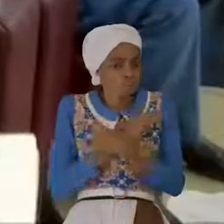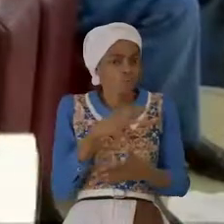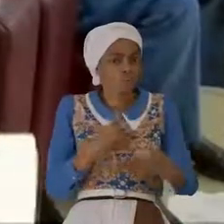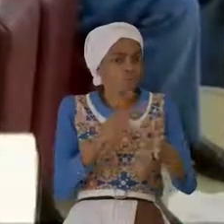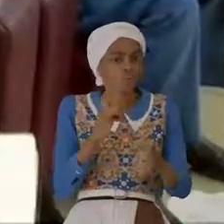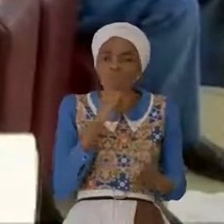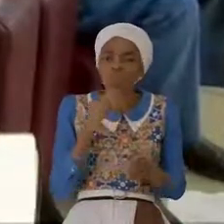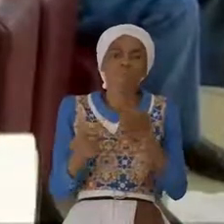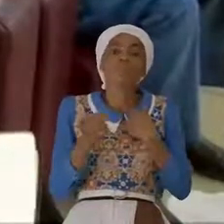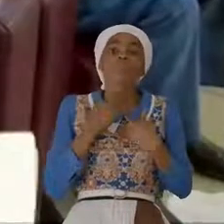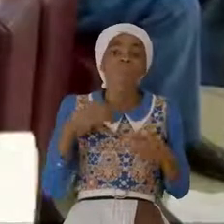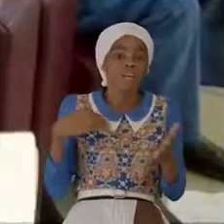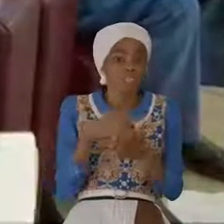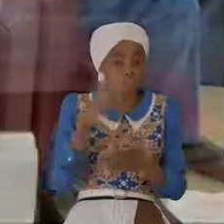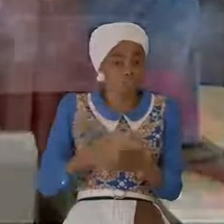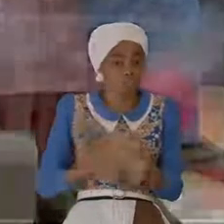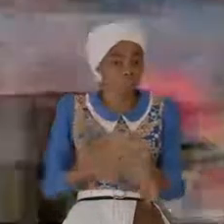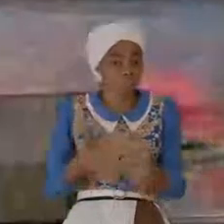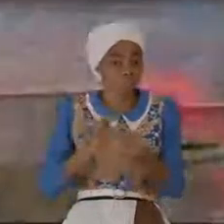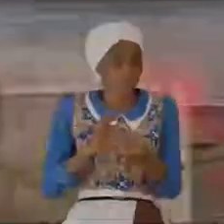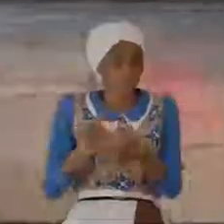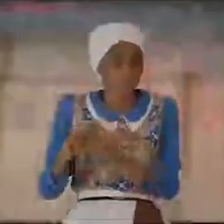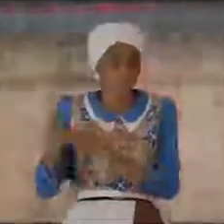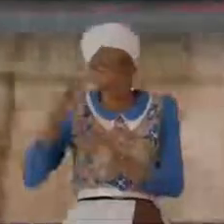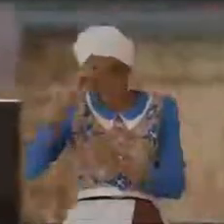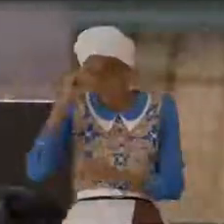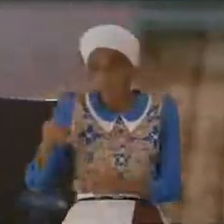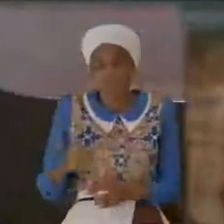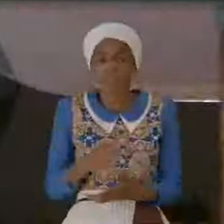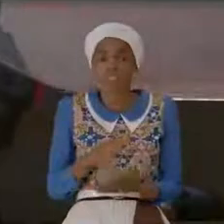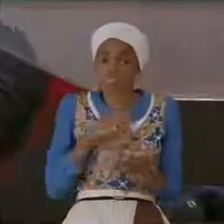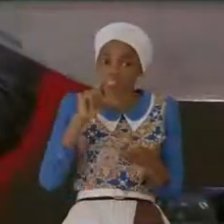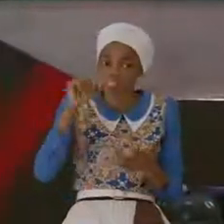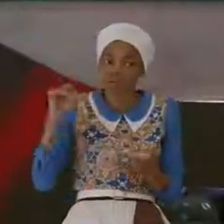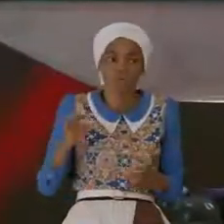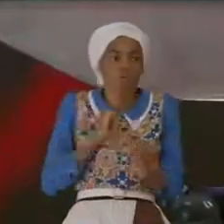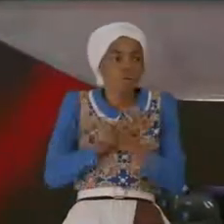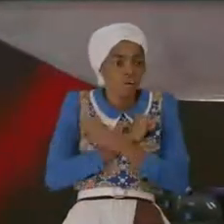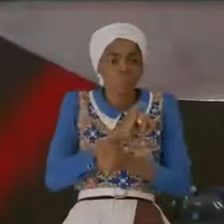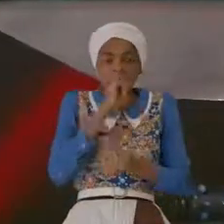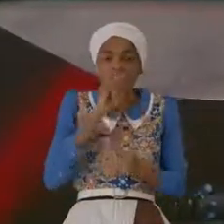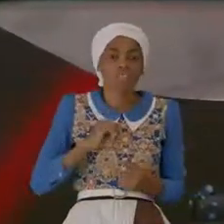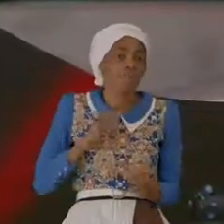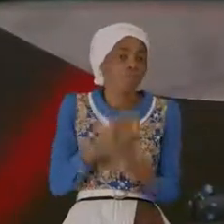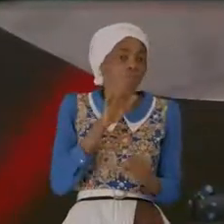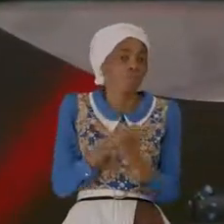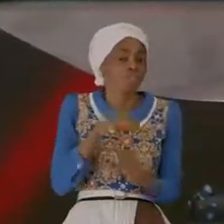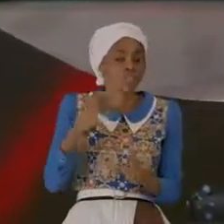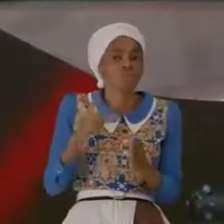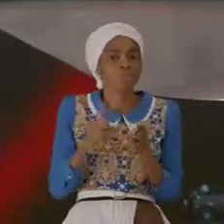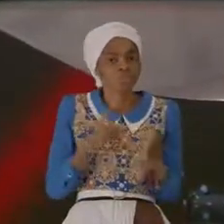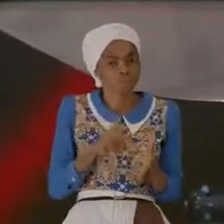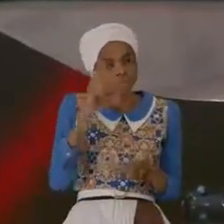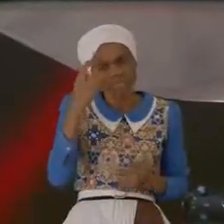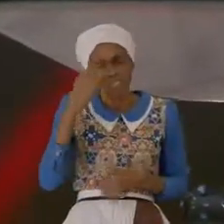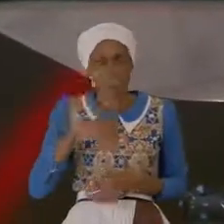vas pas convoiter ce qui est à lui. Alors, l'amour est l'accomplissement de la loi. Alors,